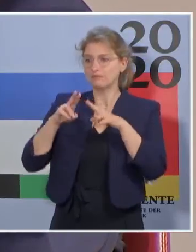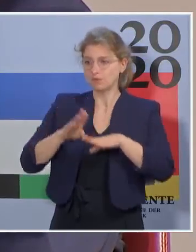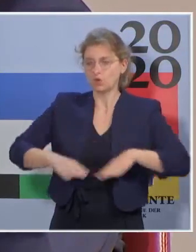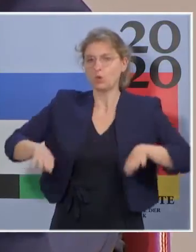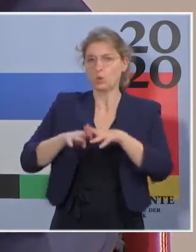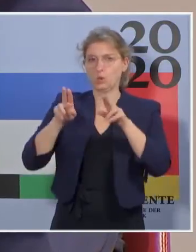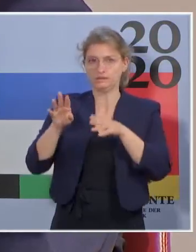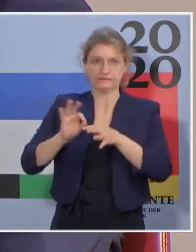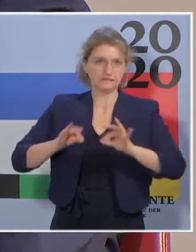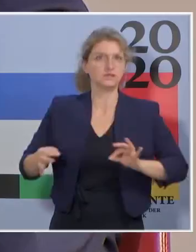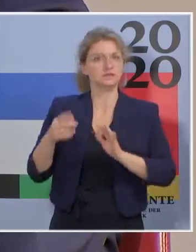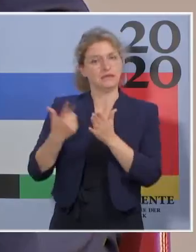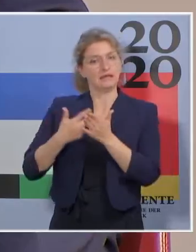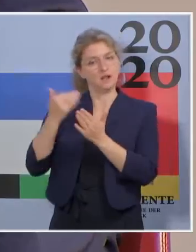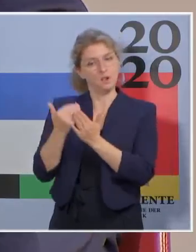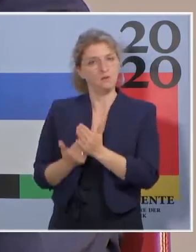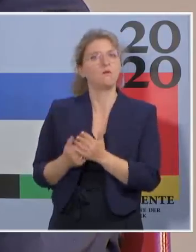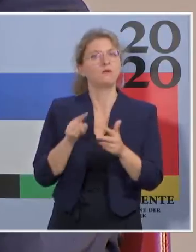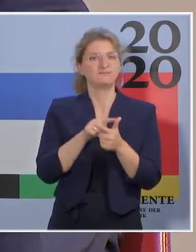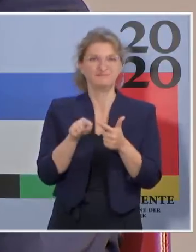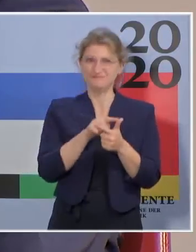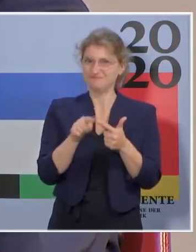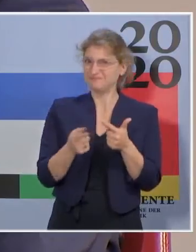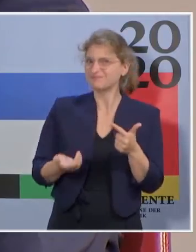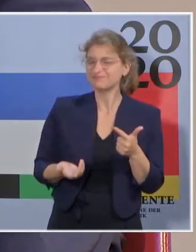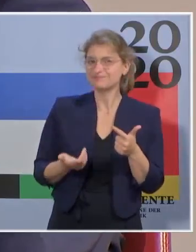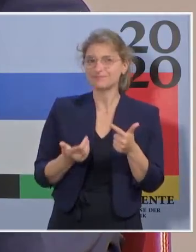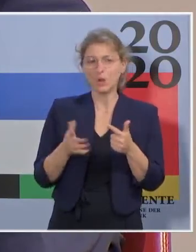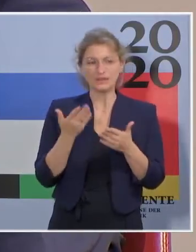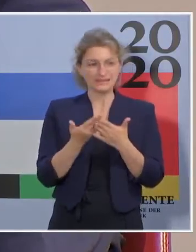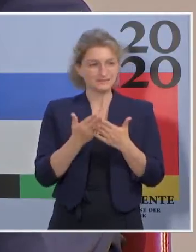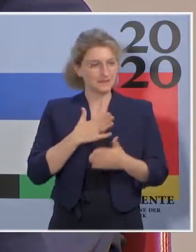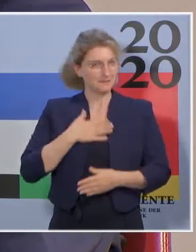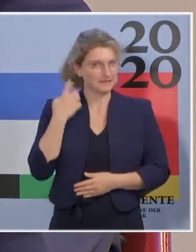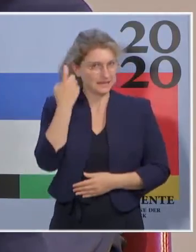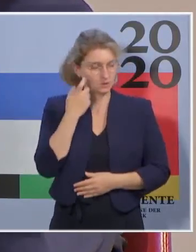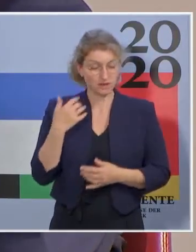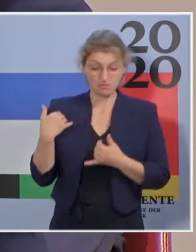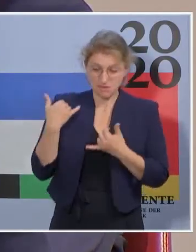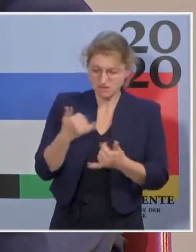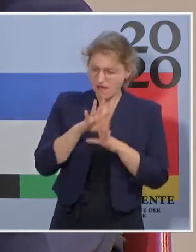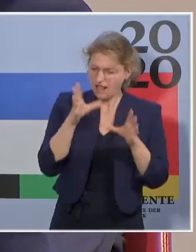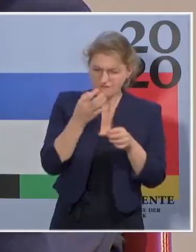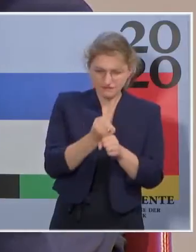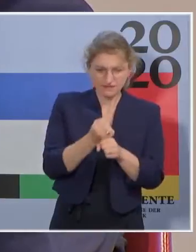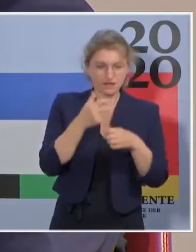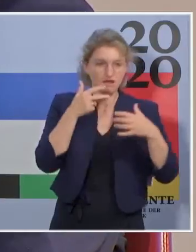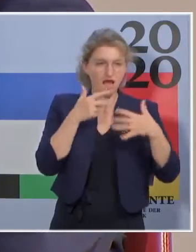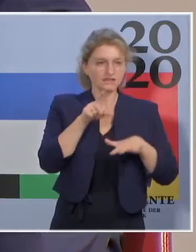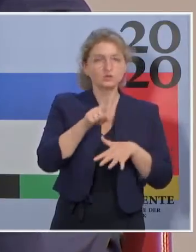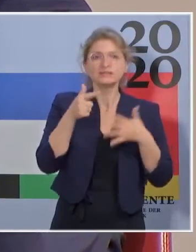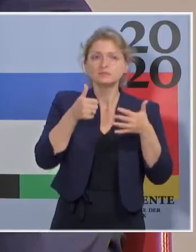nicht ohne Grund gewesen. Und ich fürchte, alle Verfassungen, die wir bislang hatten, 1867,